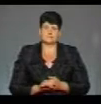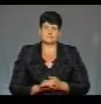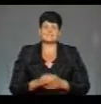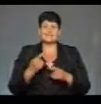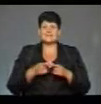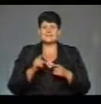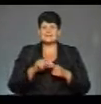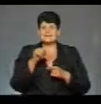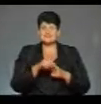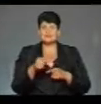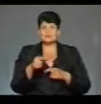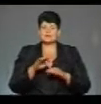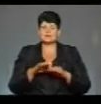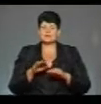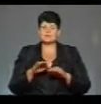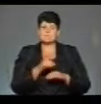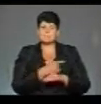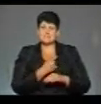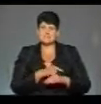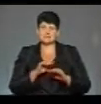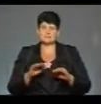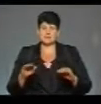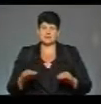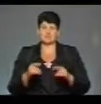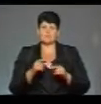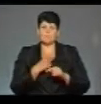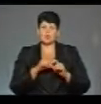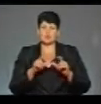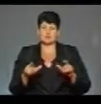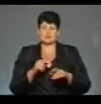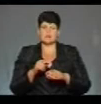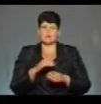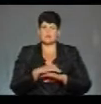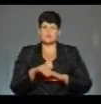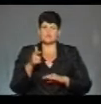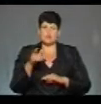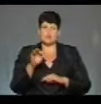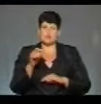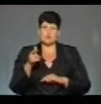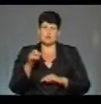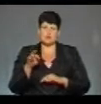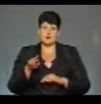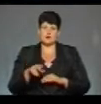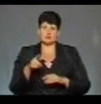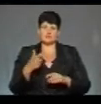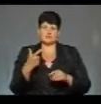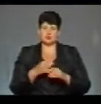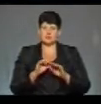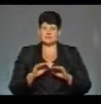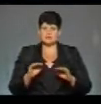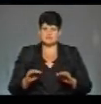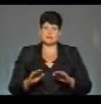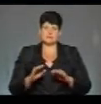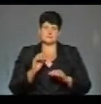Це Тернопільська міська дитяча поліклініка на вулиці Гоголя. Тут від 8 до 20 години вакцинують дітей. За день